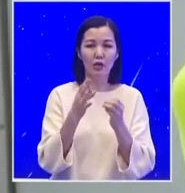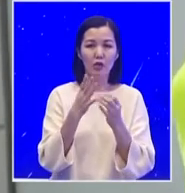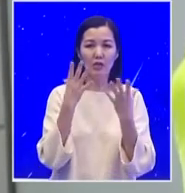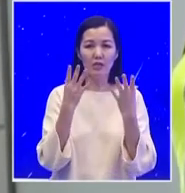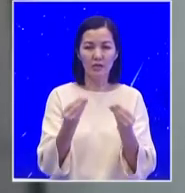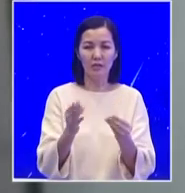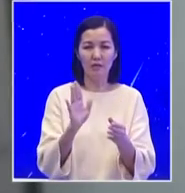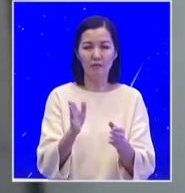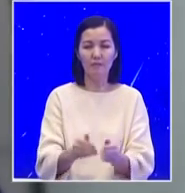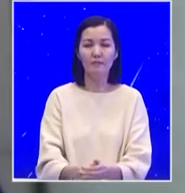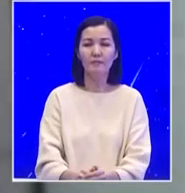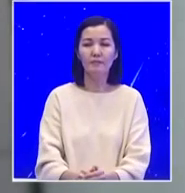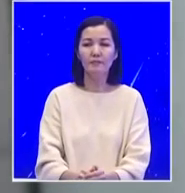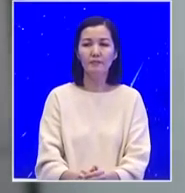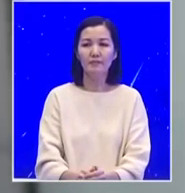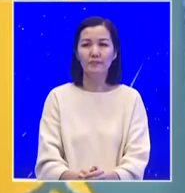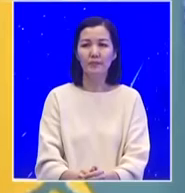дней.